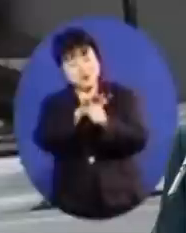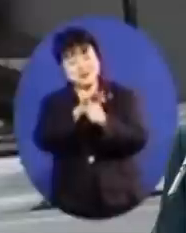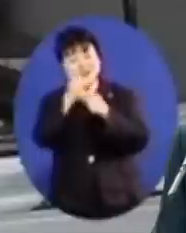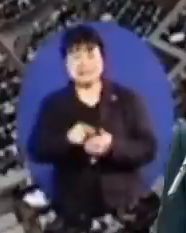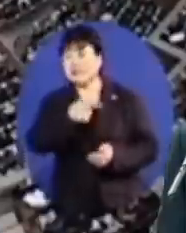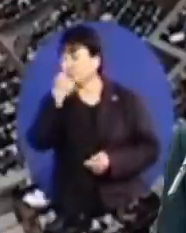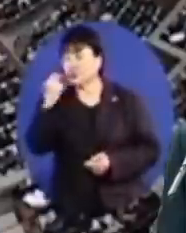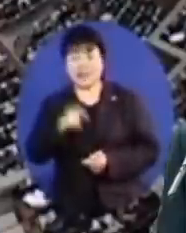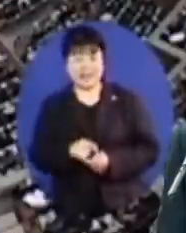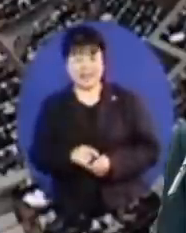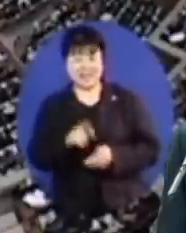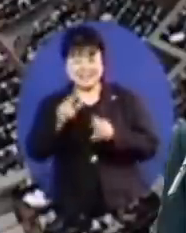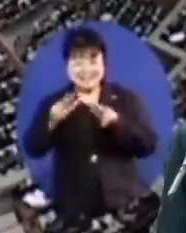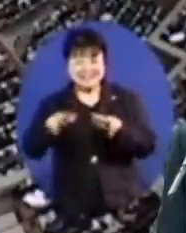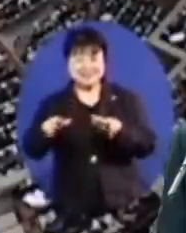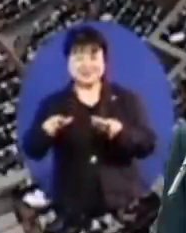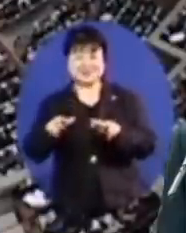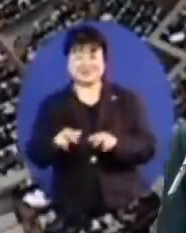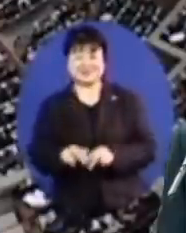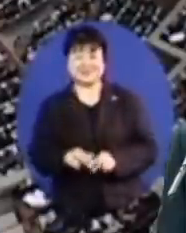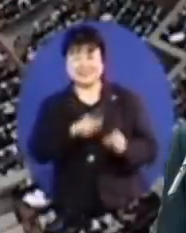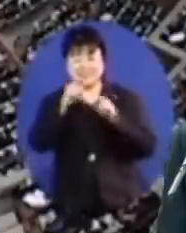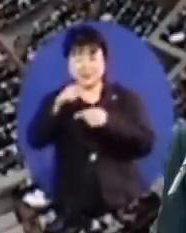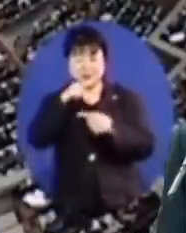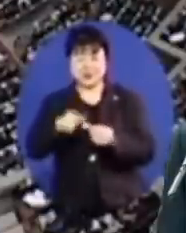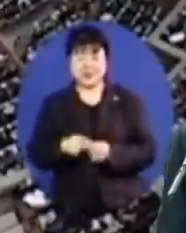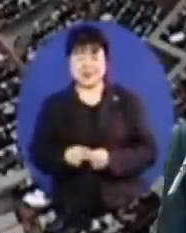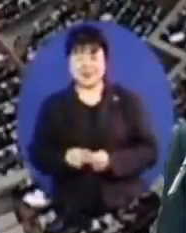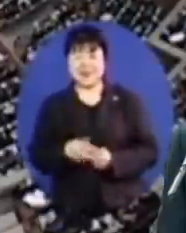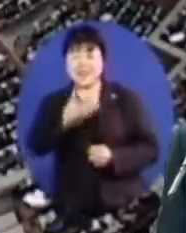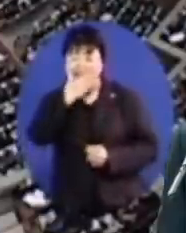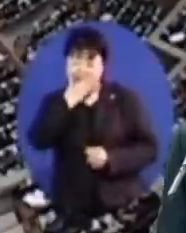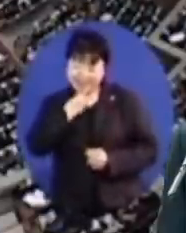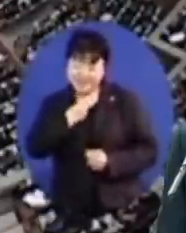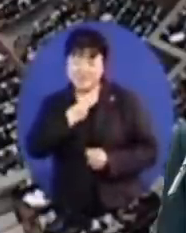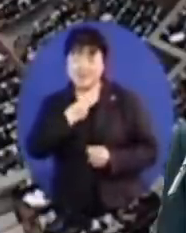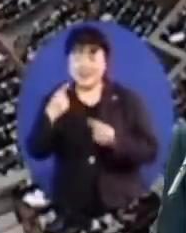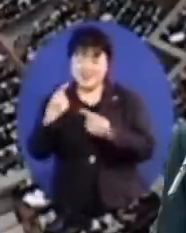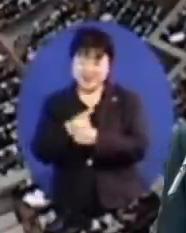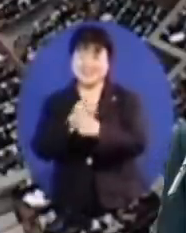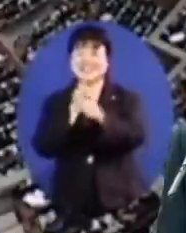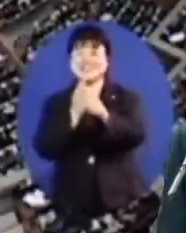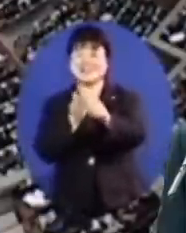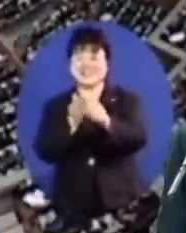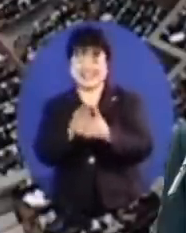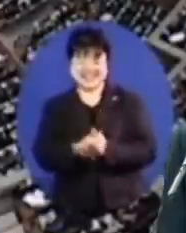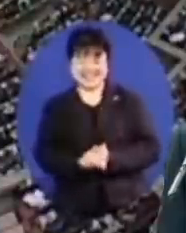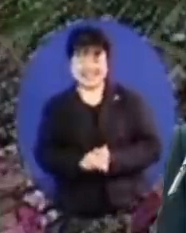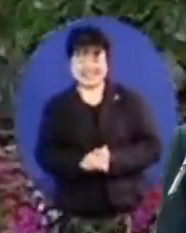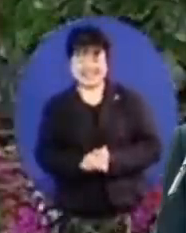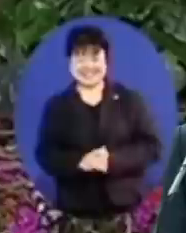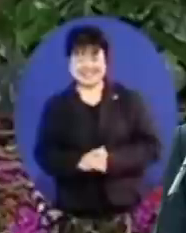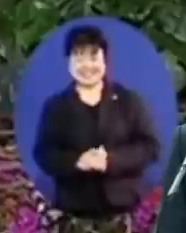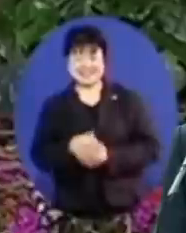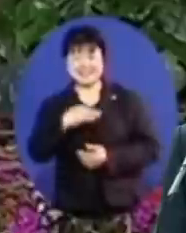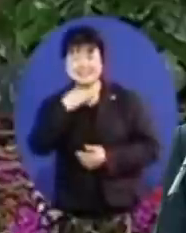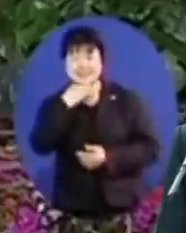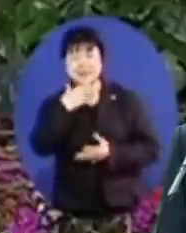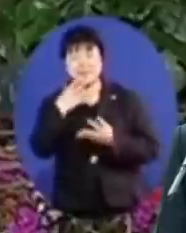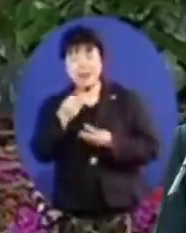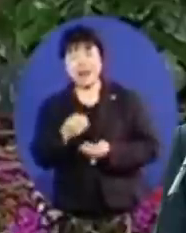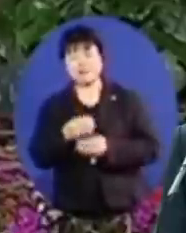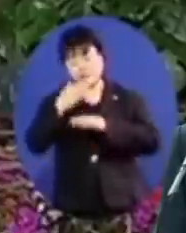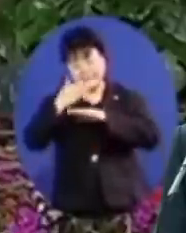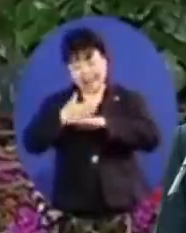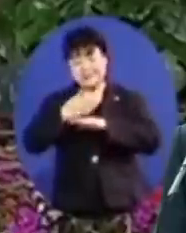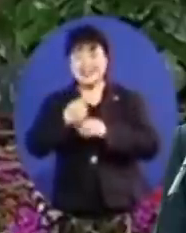살아야지. 지금이라도 여러분 생활의 방향을 행복해질 수 있는 방향으로 바꾸십시오. 많이 웃고 많이